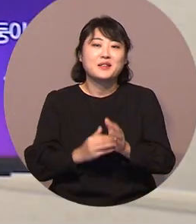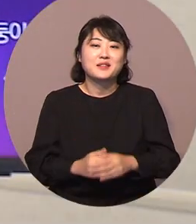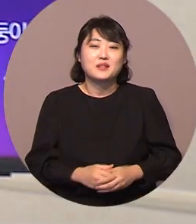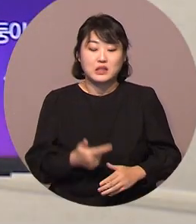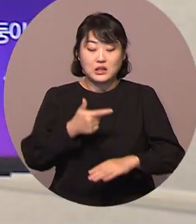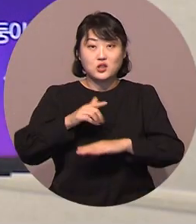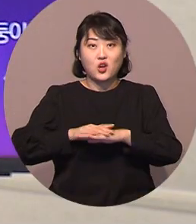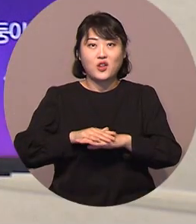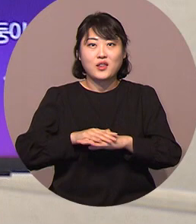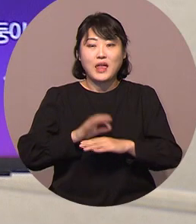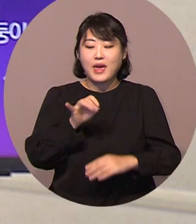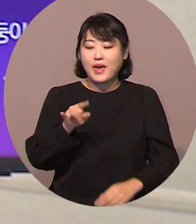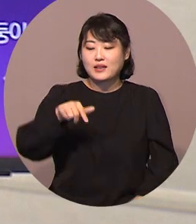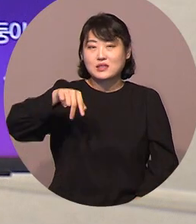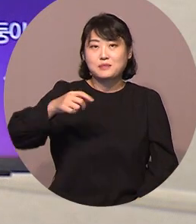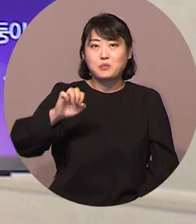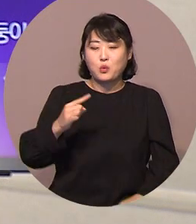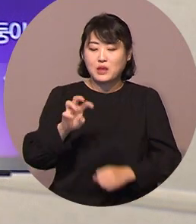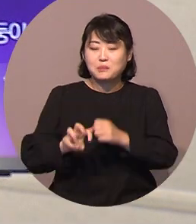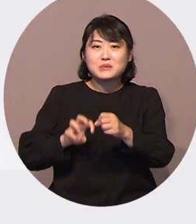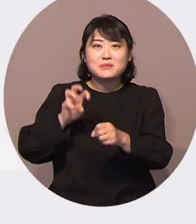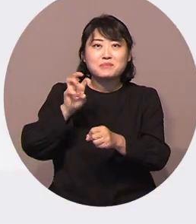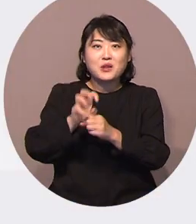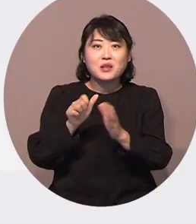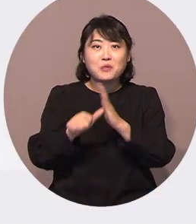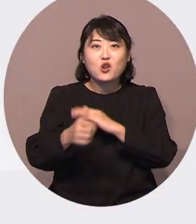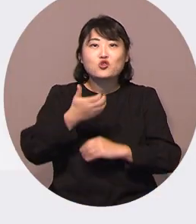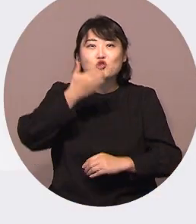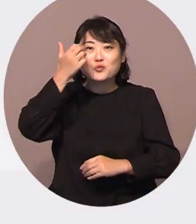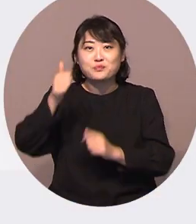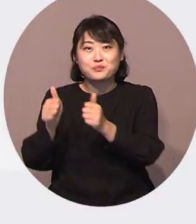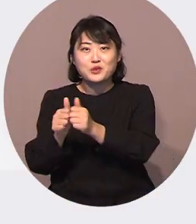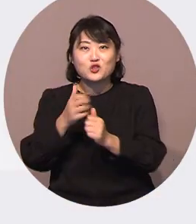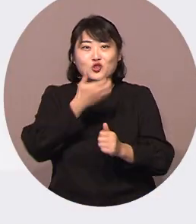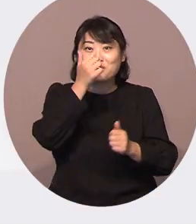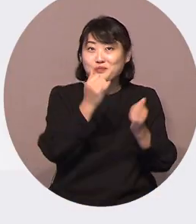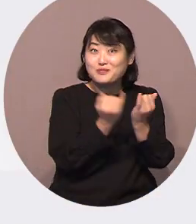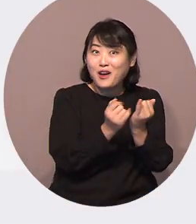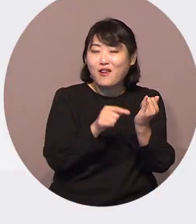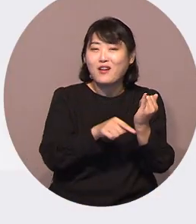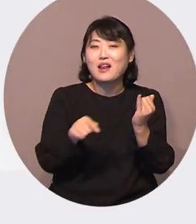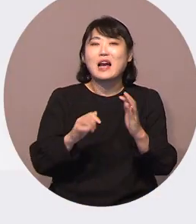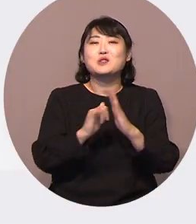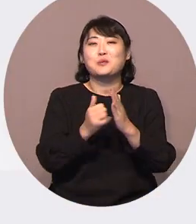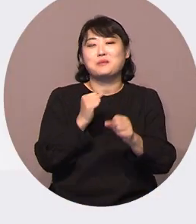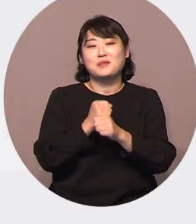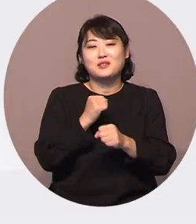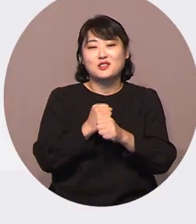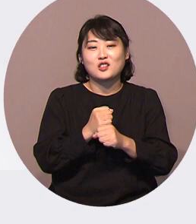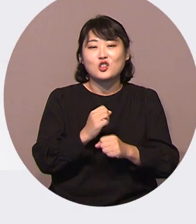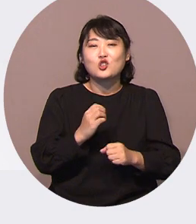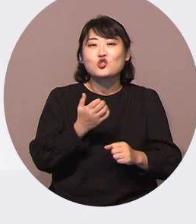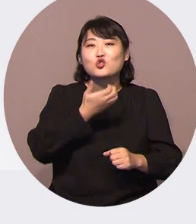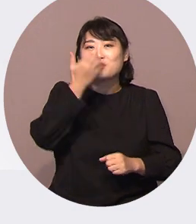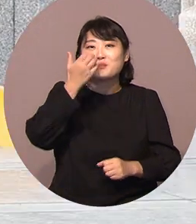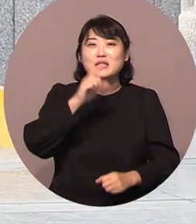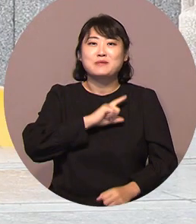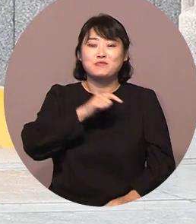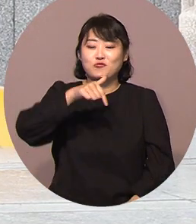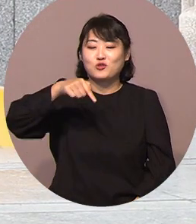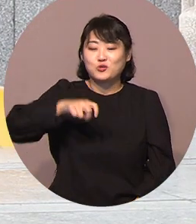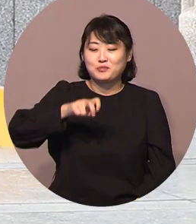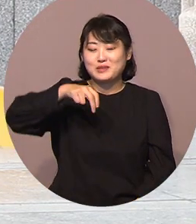대전에서는 엑스포 이후 30년간 대표 캐릭터였던 꿈돌이 꿈순이 가족을 꾸려 꿈시 패밀리로